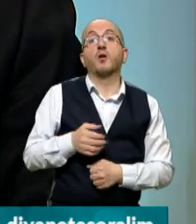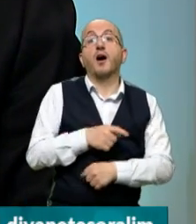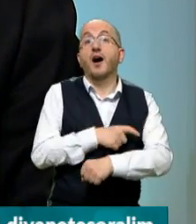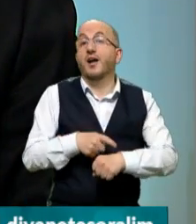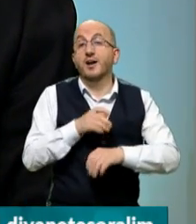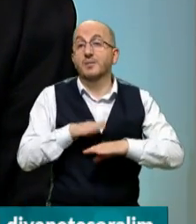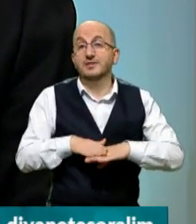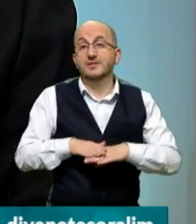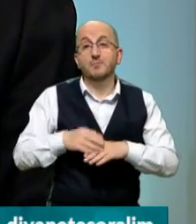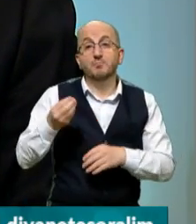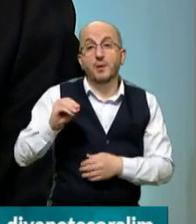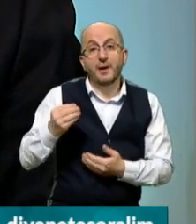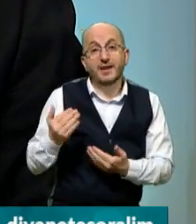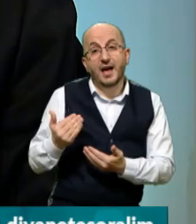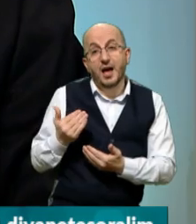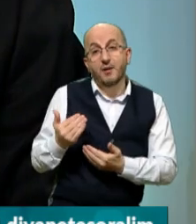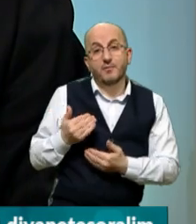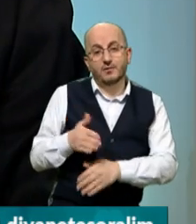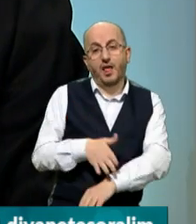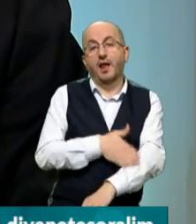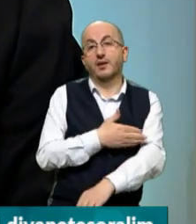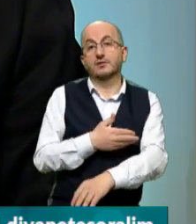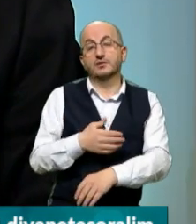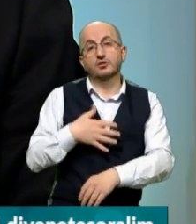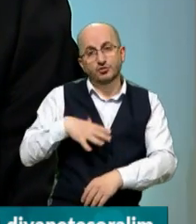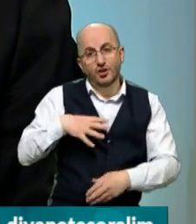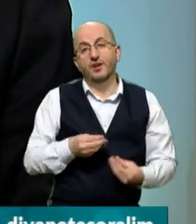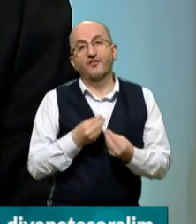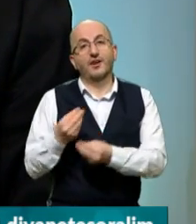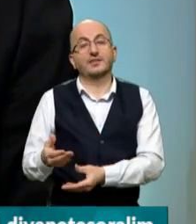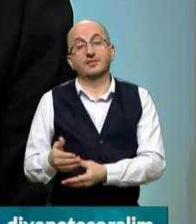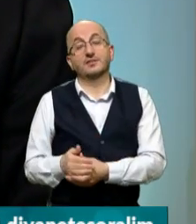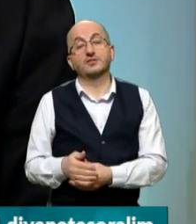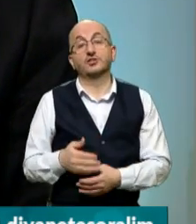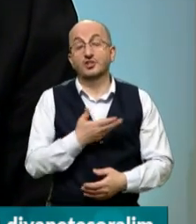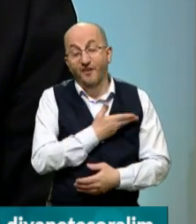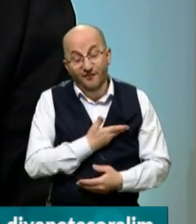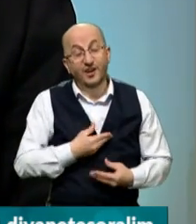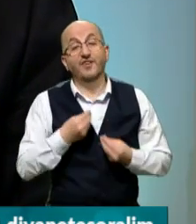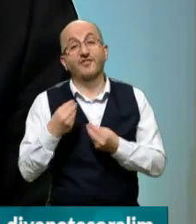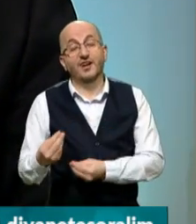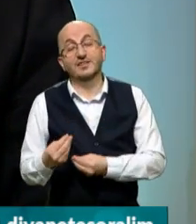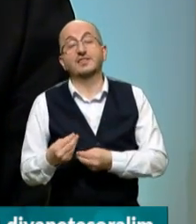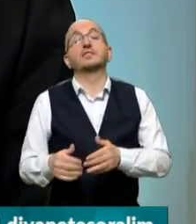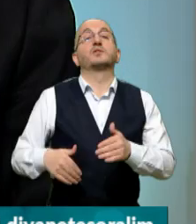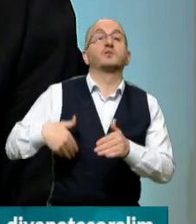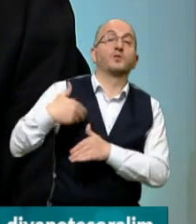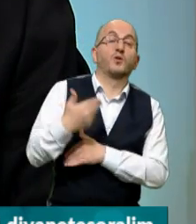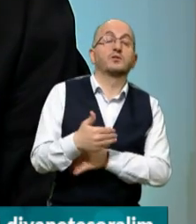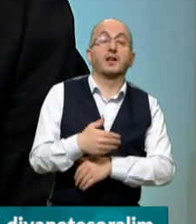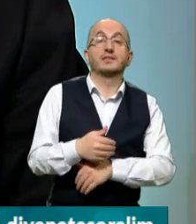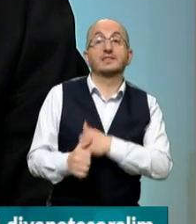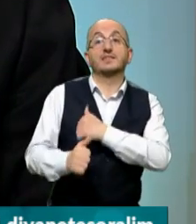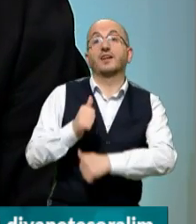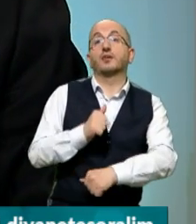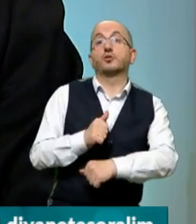Sütü çocuk emerken neydi o süt? Helaldi. Sen isteyerek verdin o sütü. Severek verdin ve görevindi zaten. Sonradan haram edemezsin. Sonradan